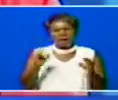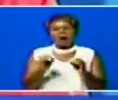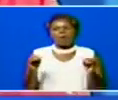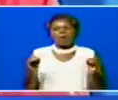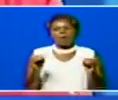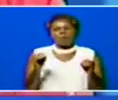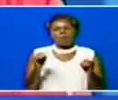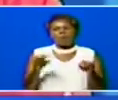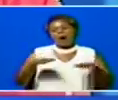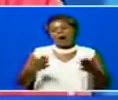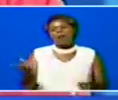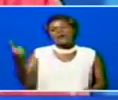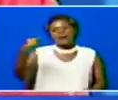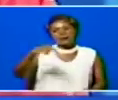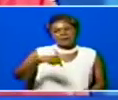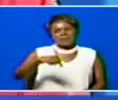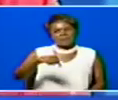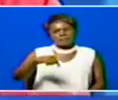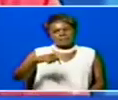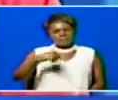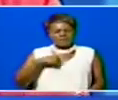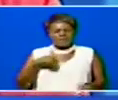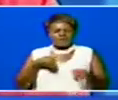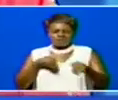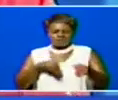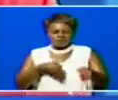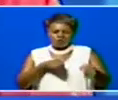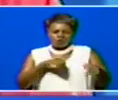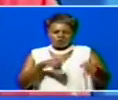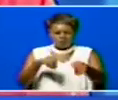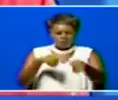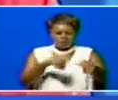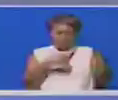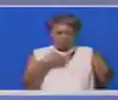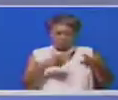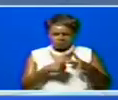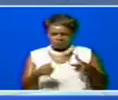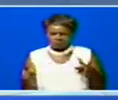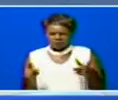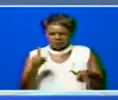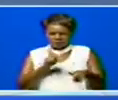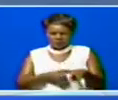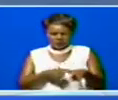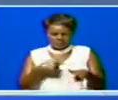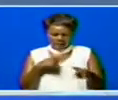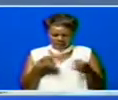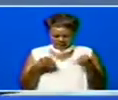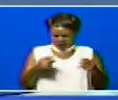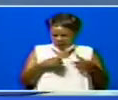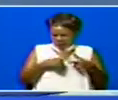venye tulikuja. So nikawa nafuatilia njiani vizuri nitoroke. So wakati nikawa